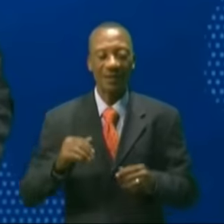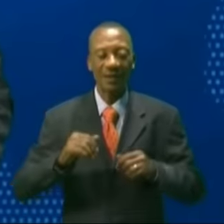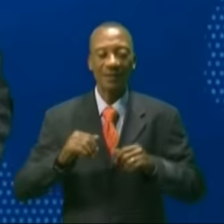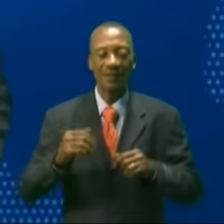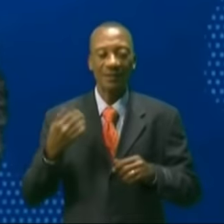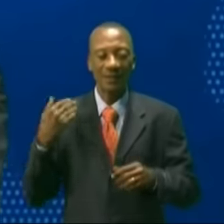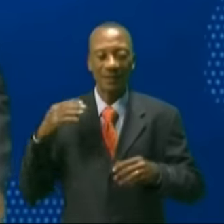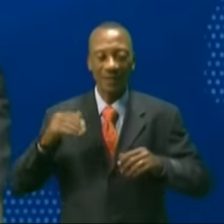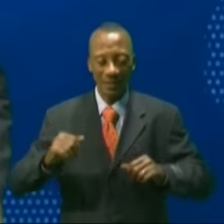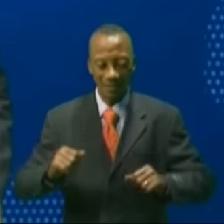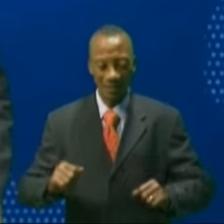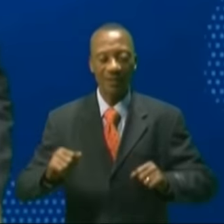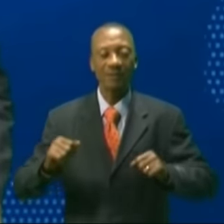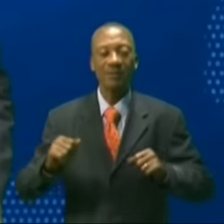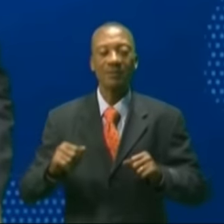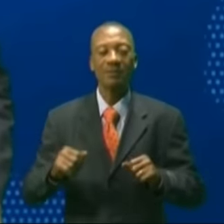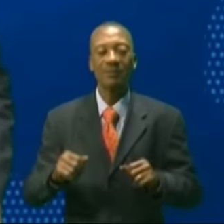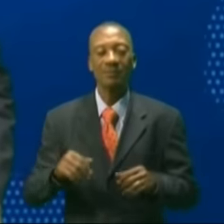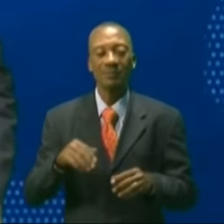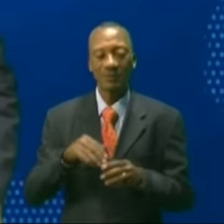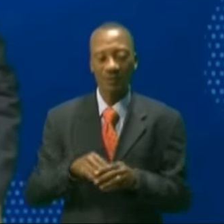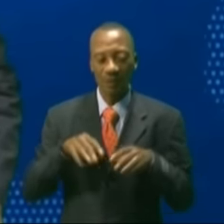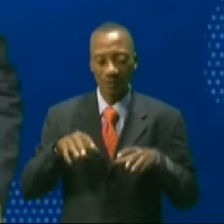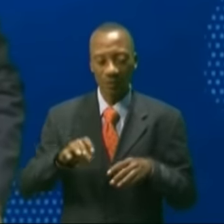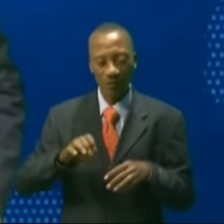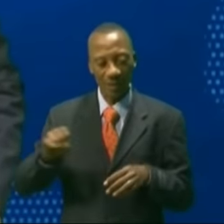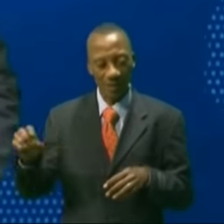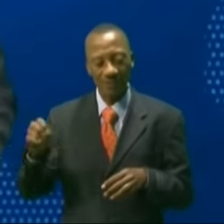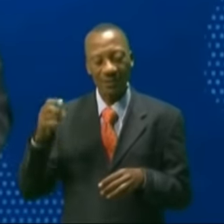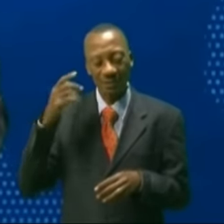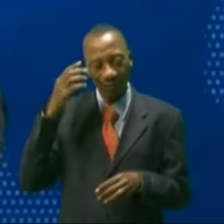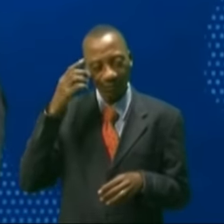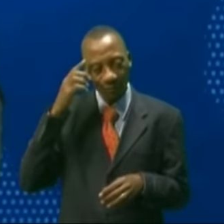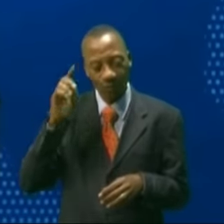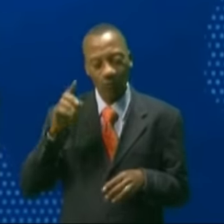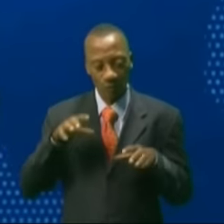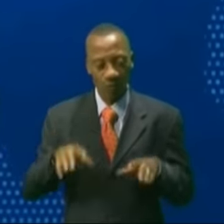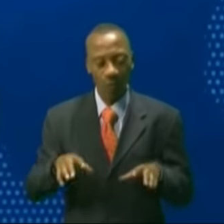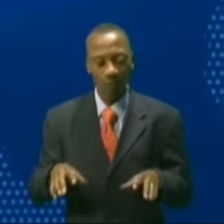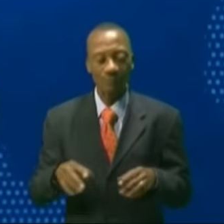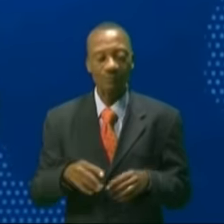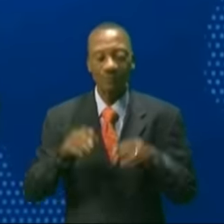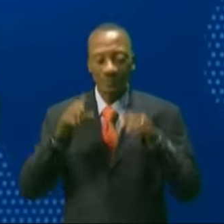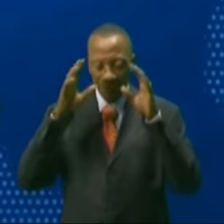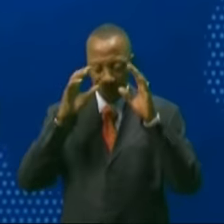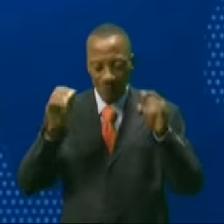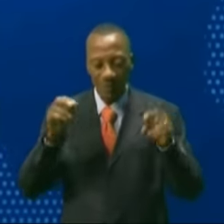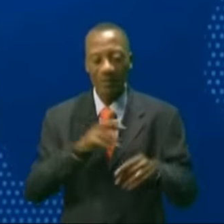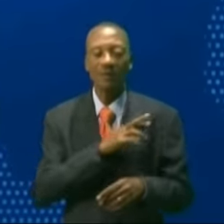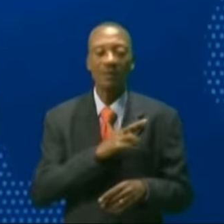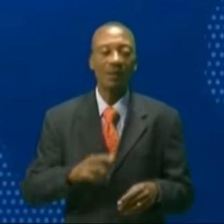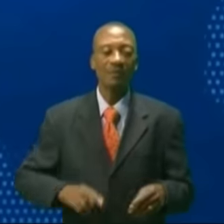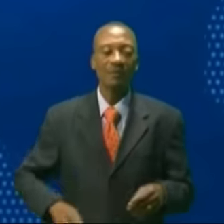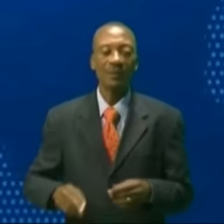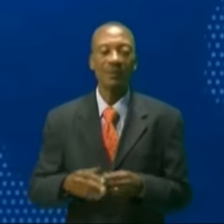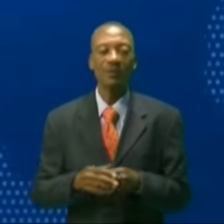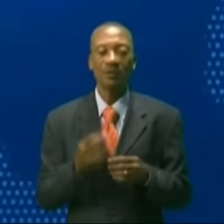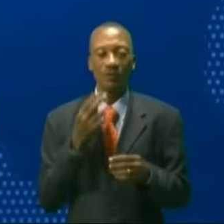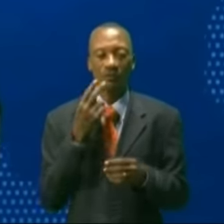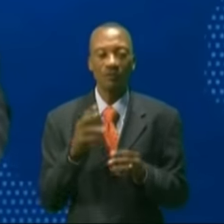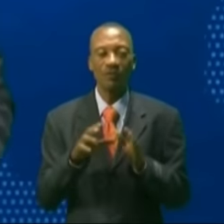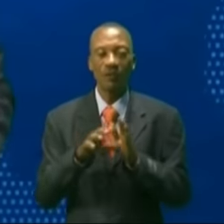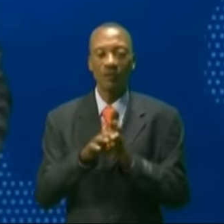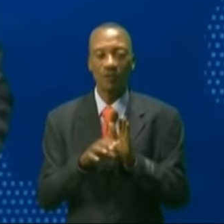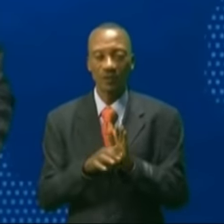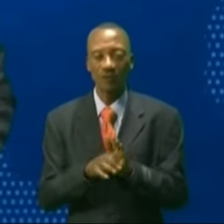du territoire de la République démocratique du Congo. Le président de la République, vu la